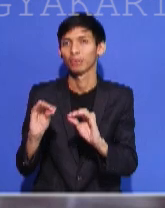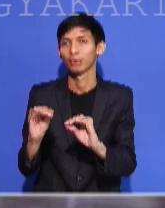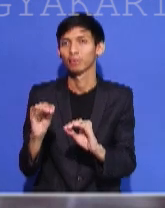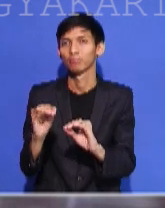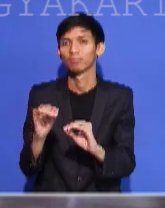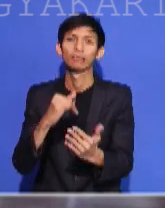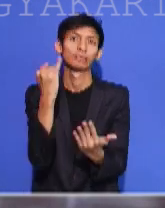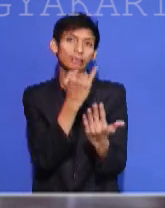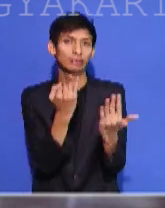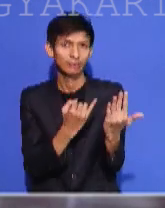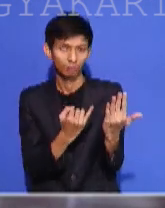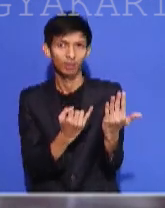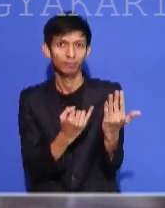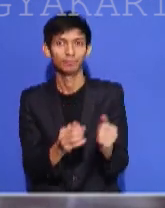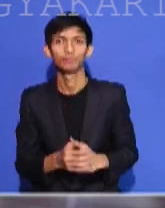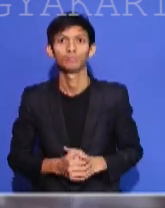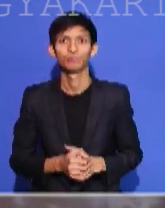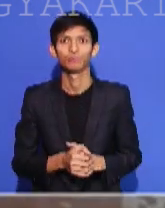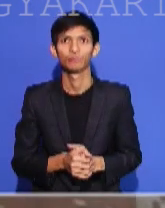telah dilakukan oleh Tino Sidin.